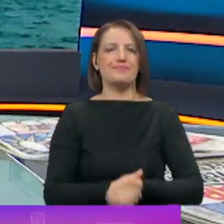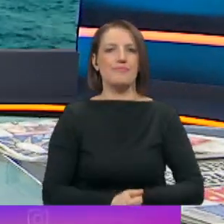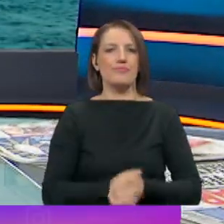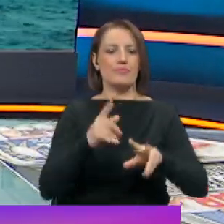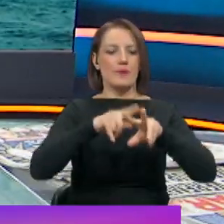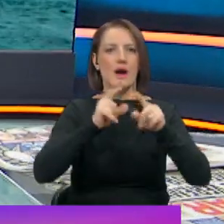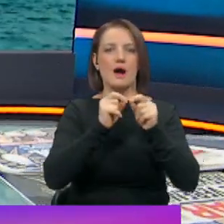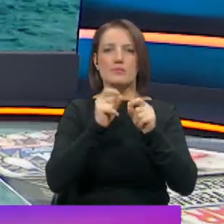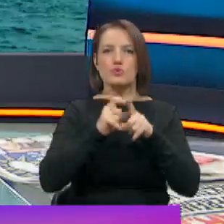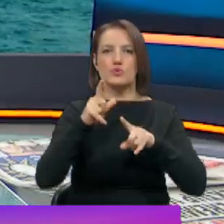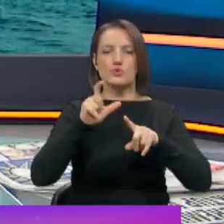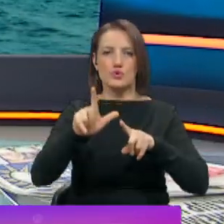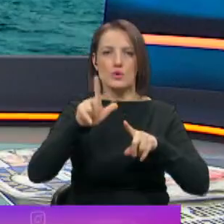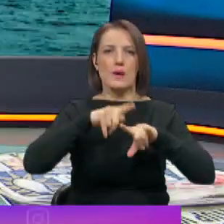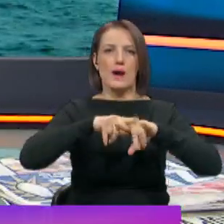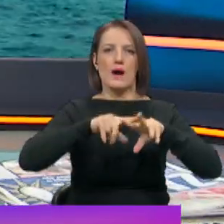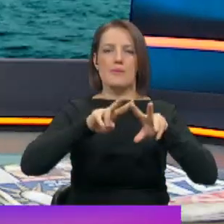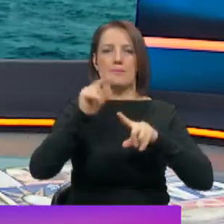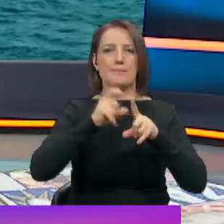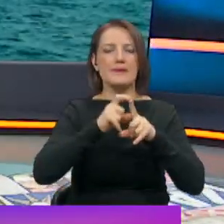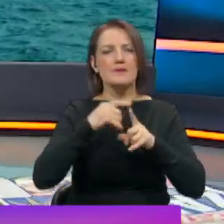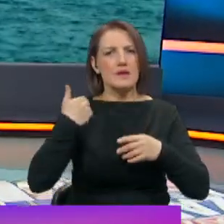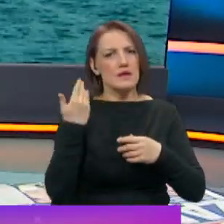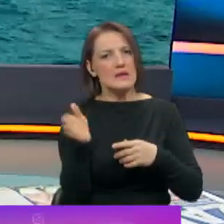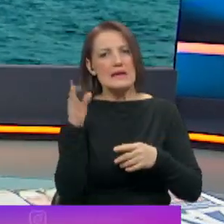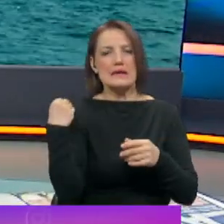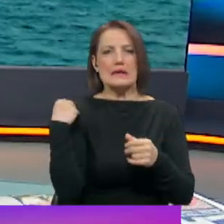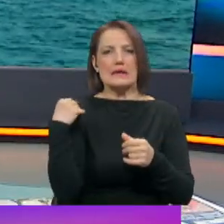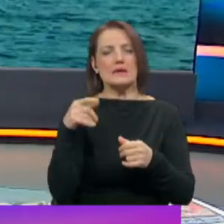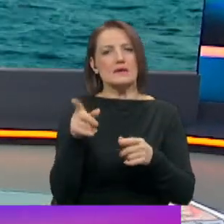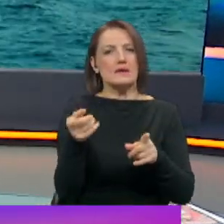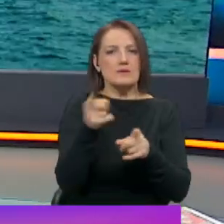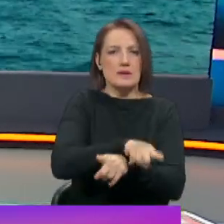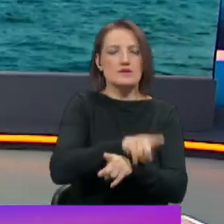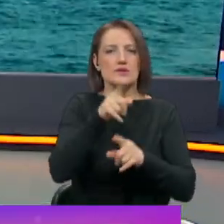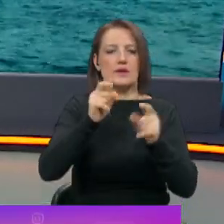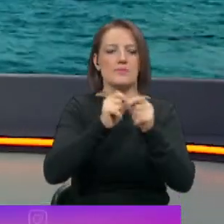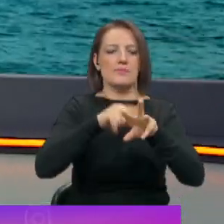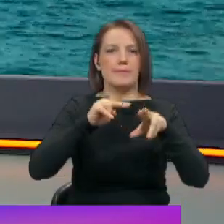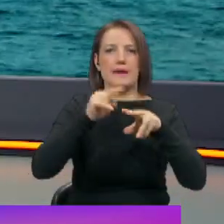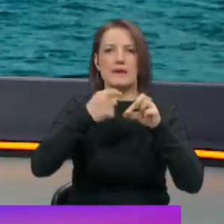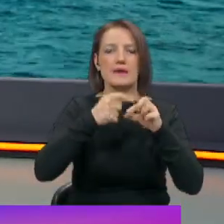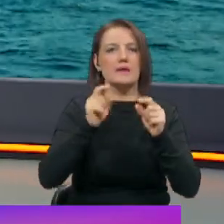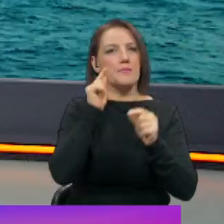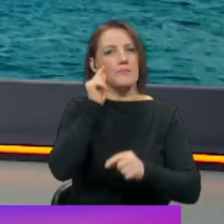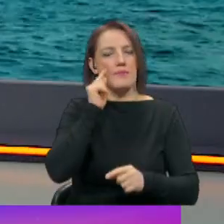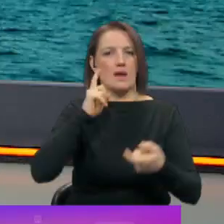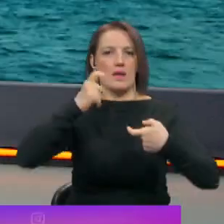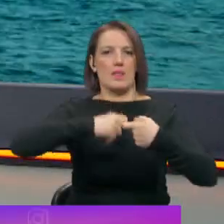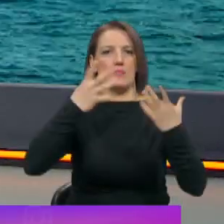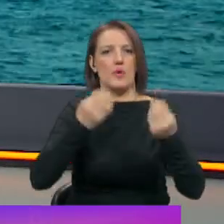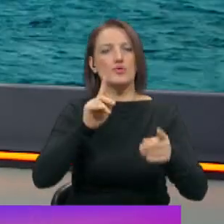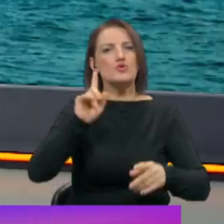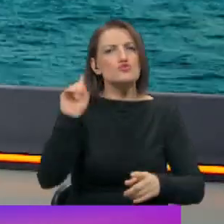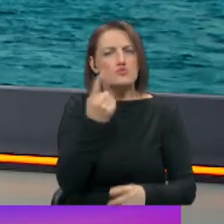Abdülhamit Gül gitti yerine Bekir Bozdağ geldi Bekir Bozdağ'ın geleceği ile ilgili Aslında böyle çok fazla da sana